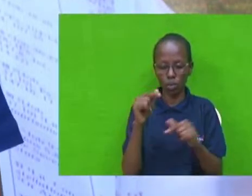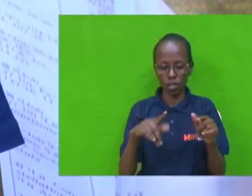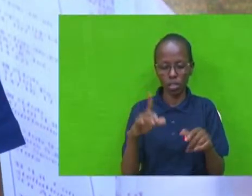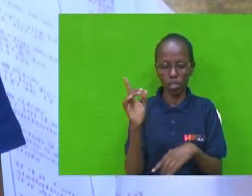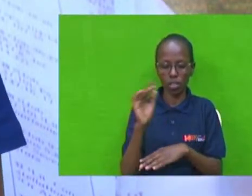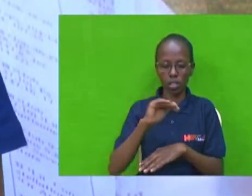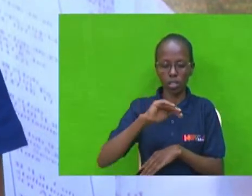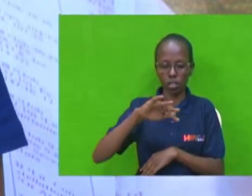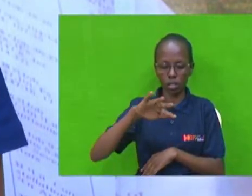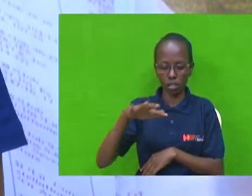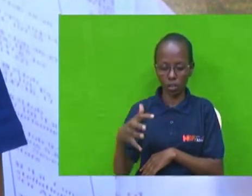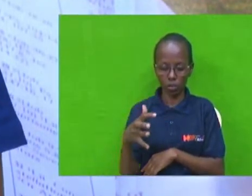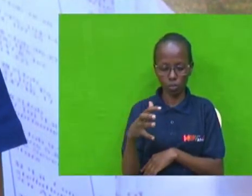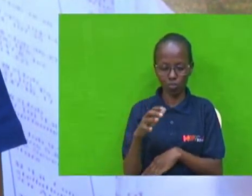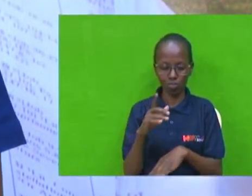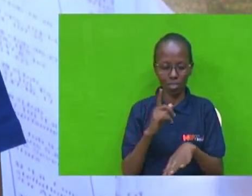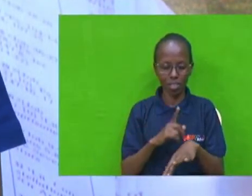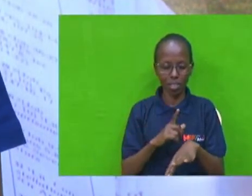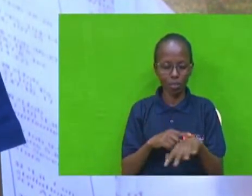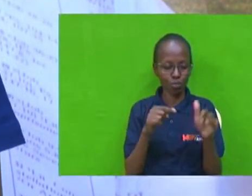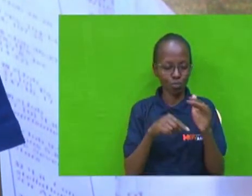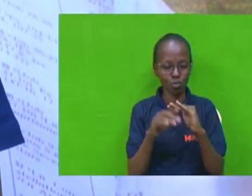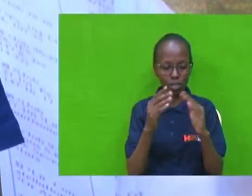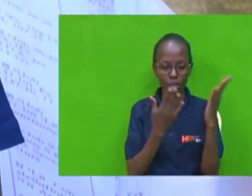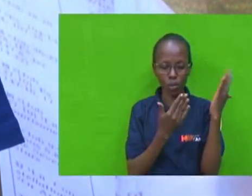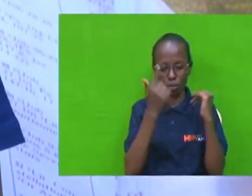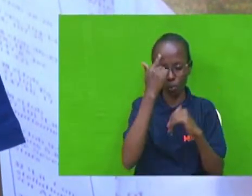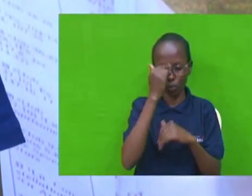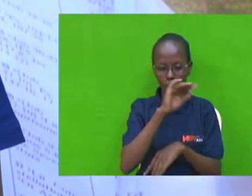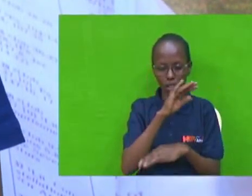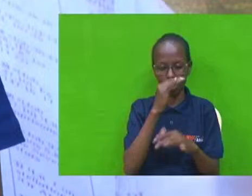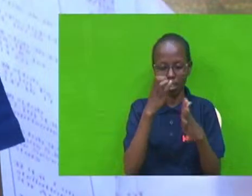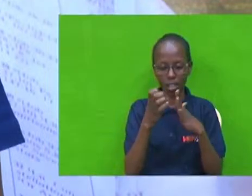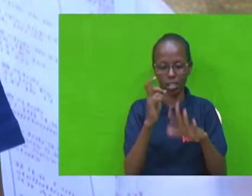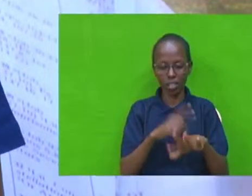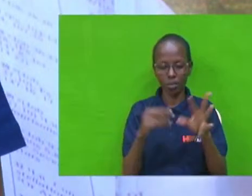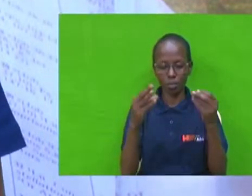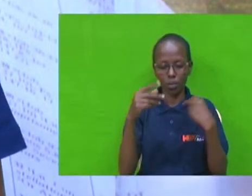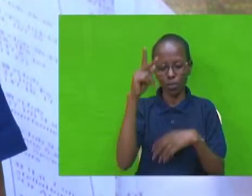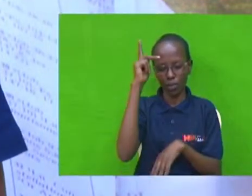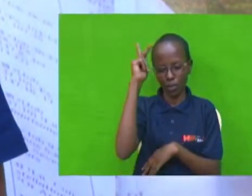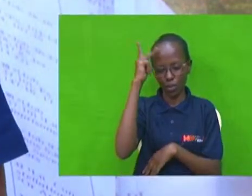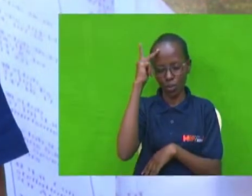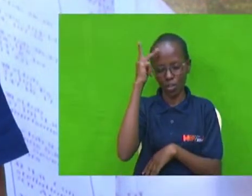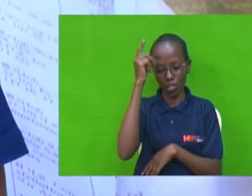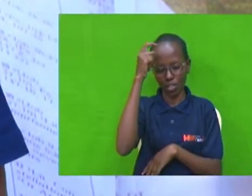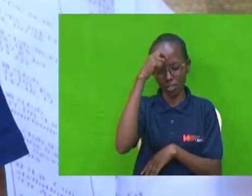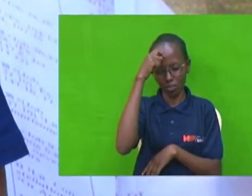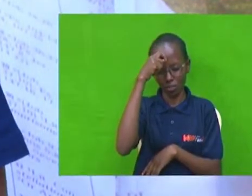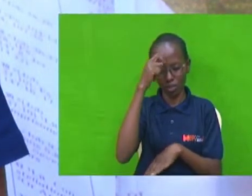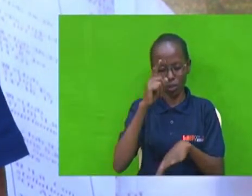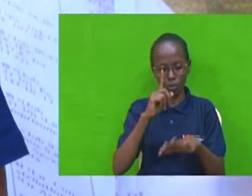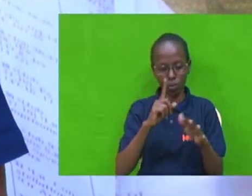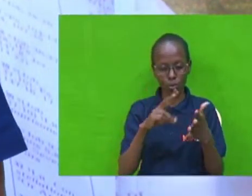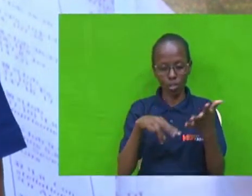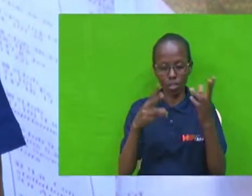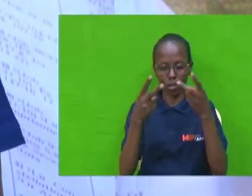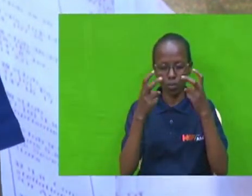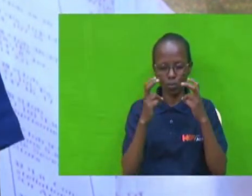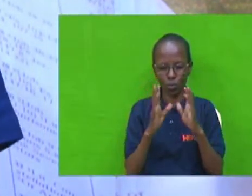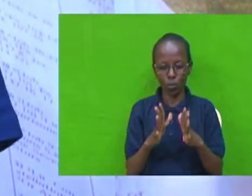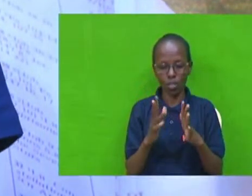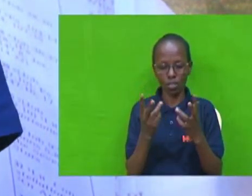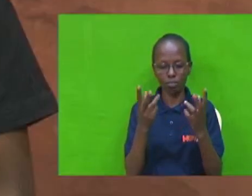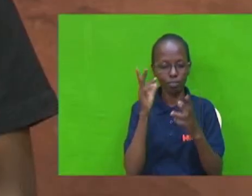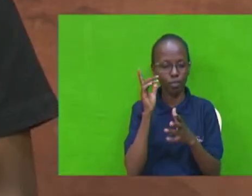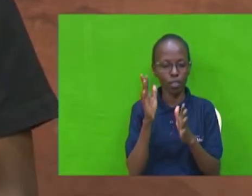Napoingia katika fundisho lako la Biblia ambalo ni tumaini la siku za mwisho, tupe hekima na maarifa. Bariki yule mtazamaji anaposikia nyumbani, kwa jina la Yesu naomba tukiamini.